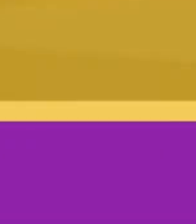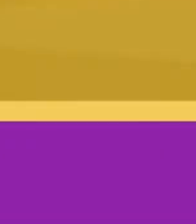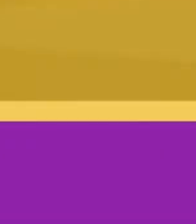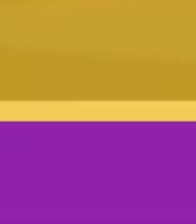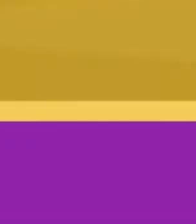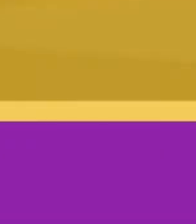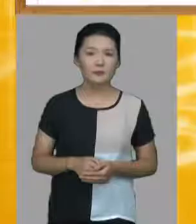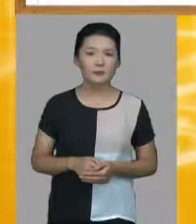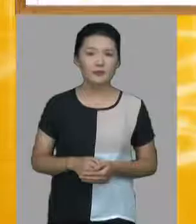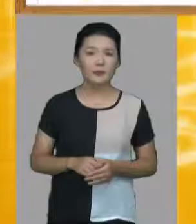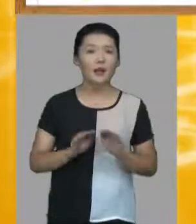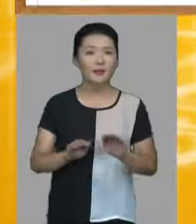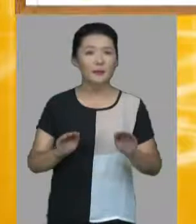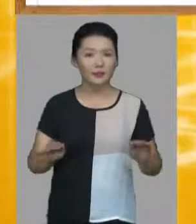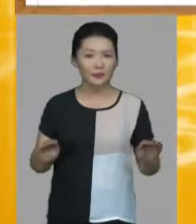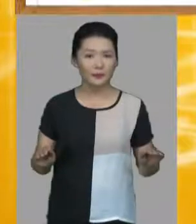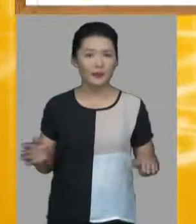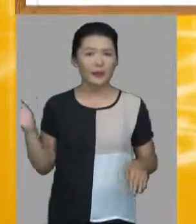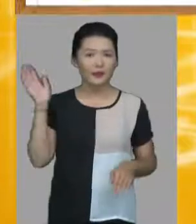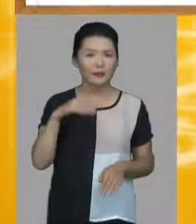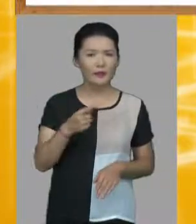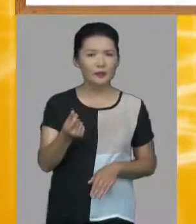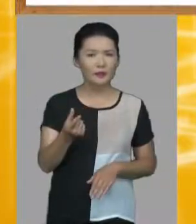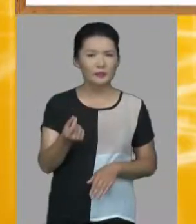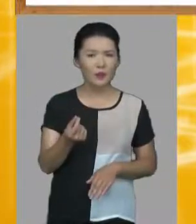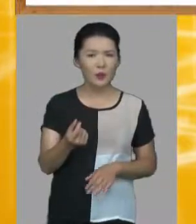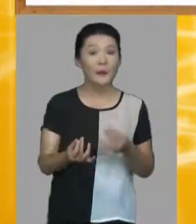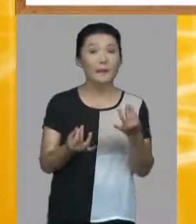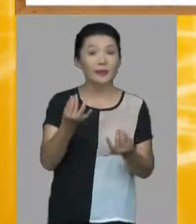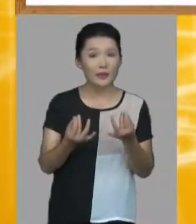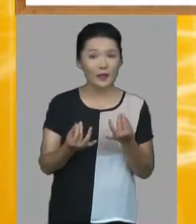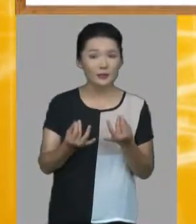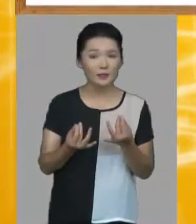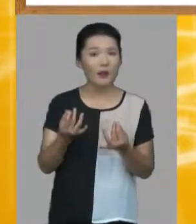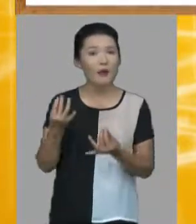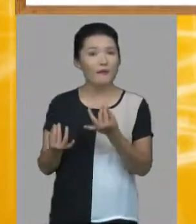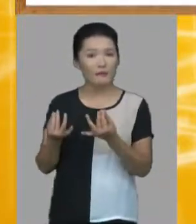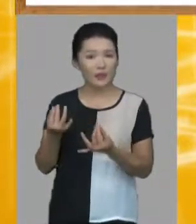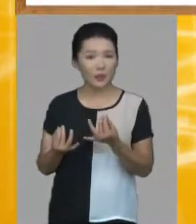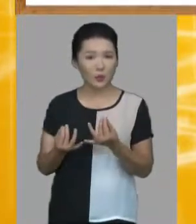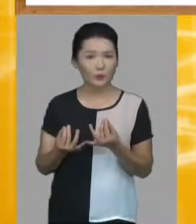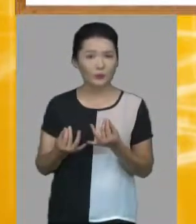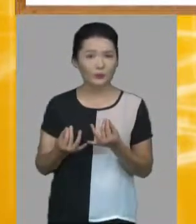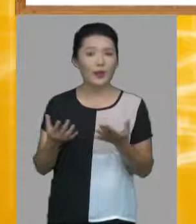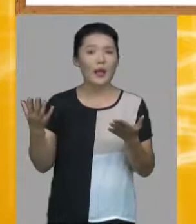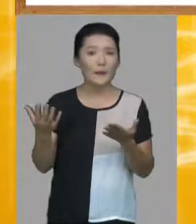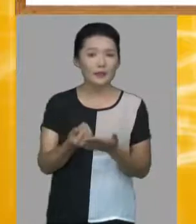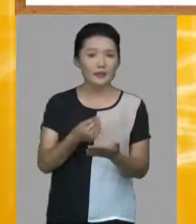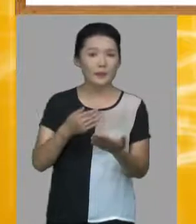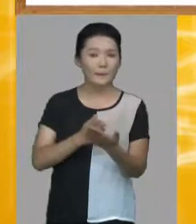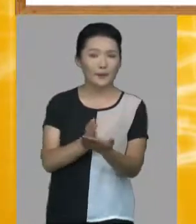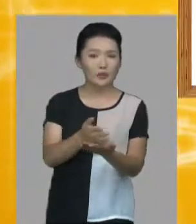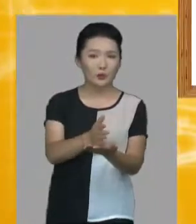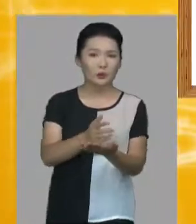Телеурок. Ребята, давайте немного поиграем в игру. Определи